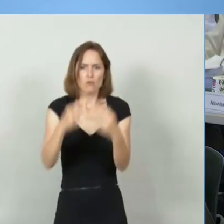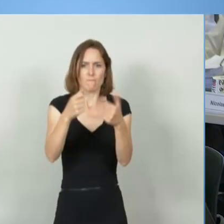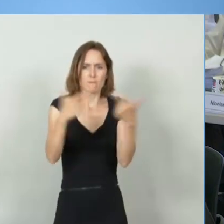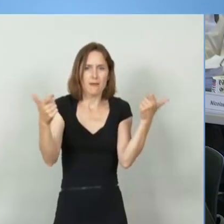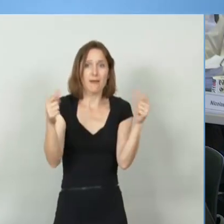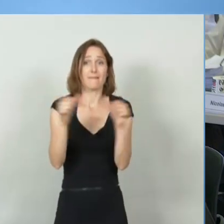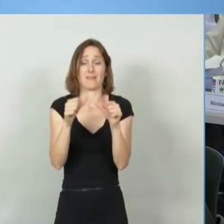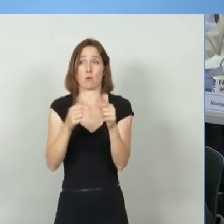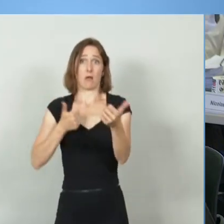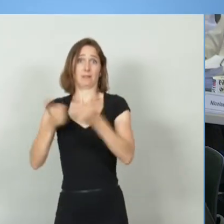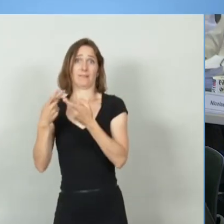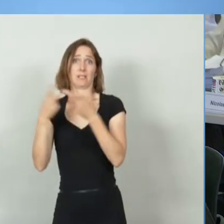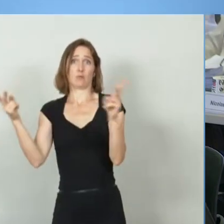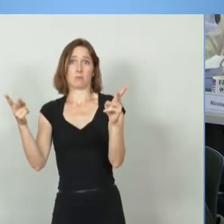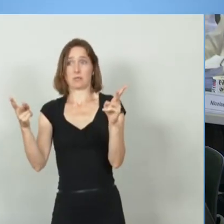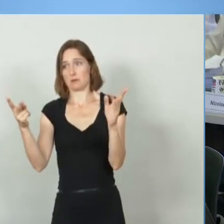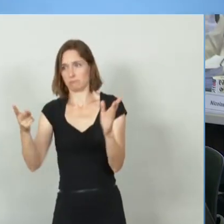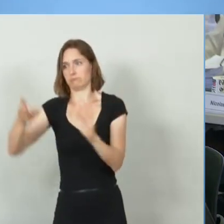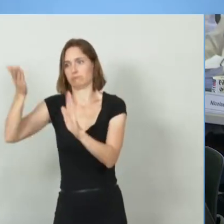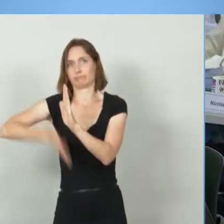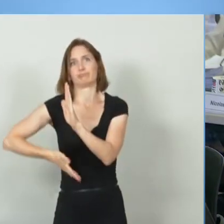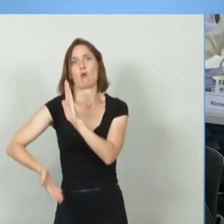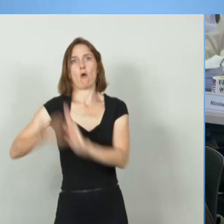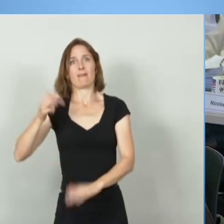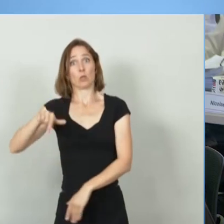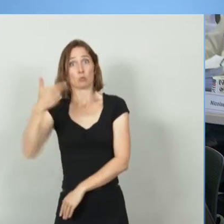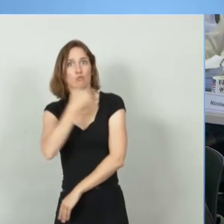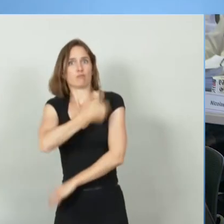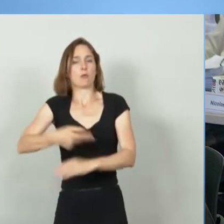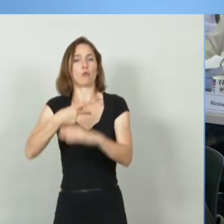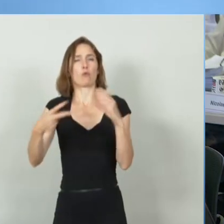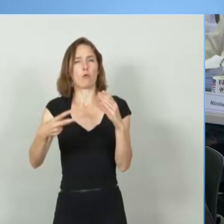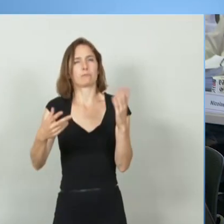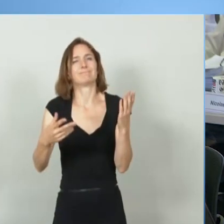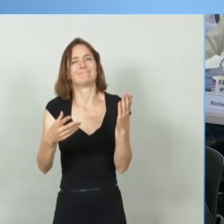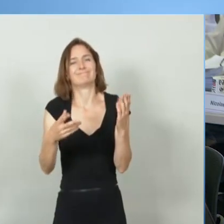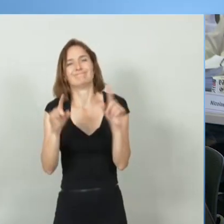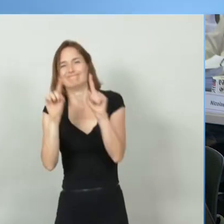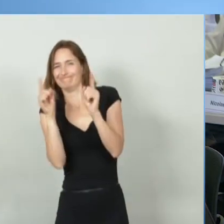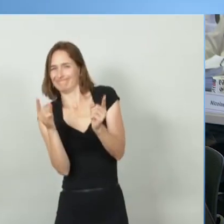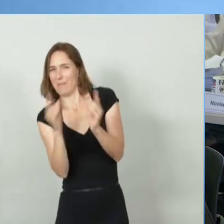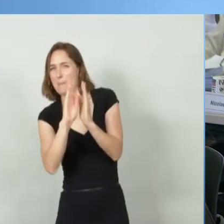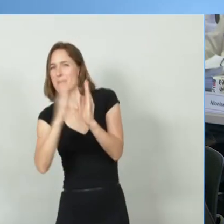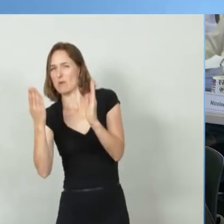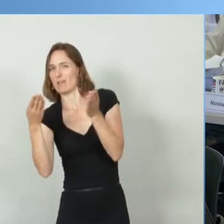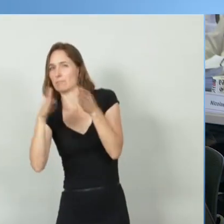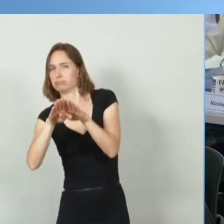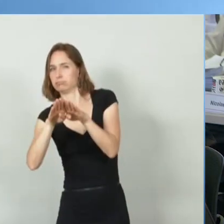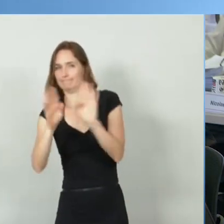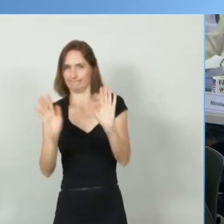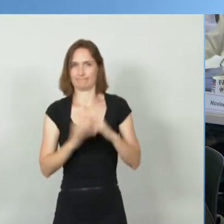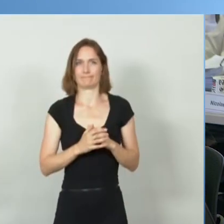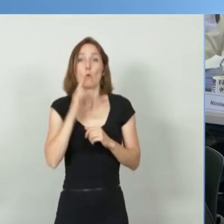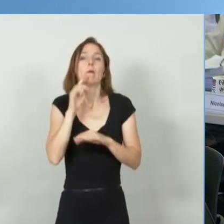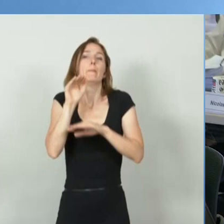services publics de Grenoble de 12 millions d'euros rappelez-vous la fermeture des bibliothèques à titre conservatoire et pourtant votre